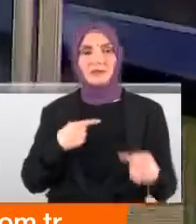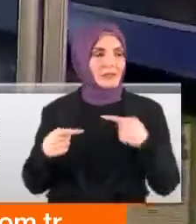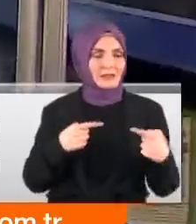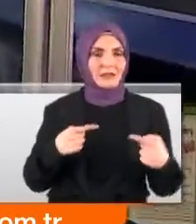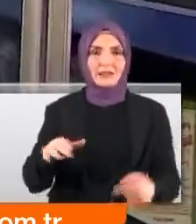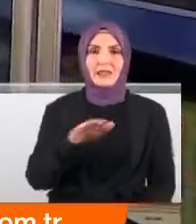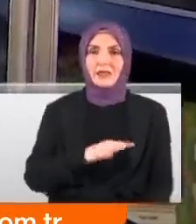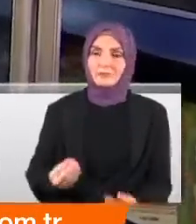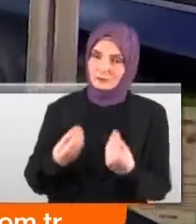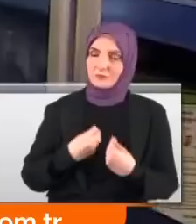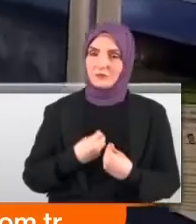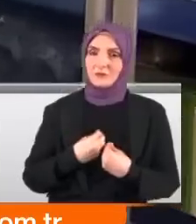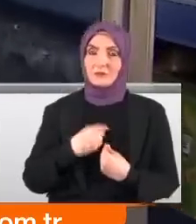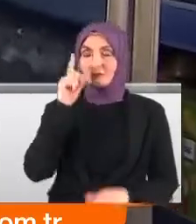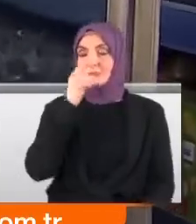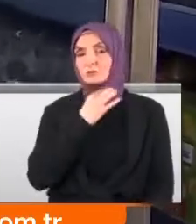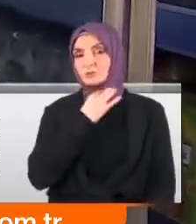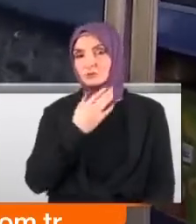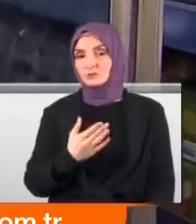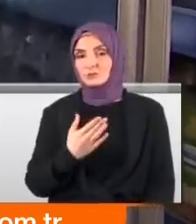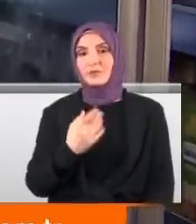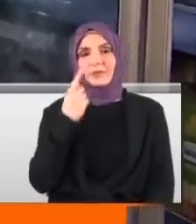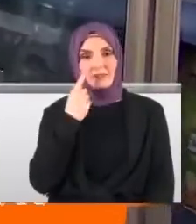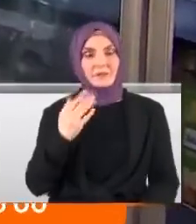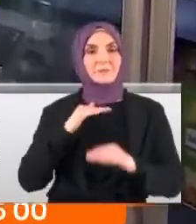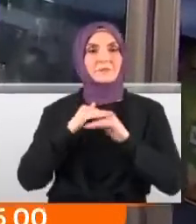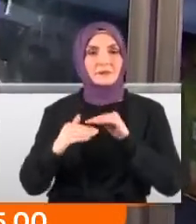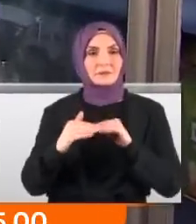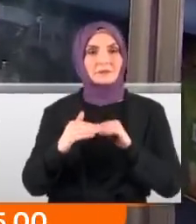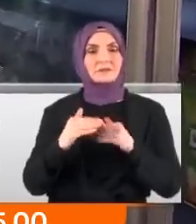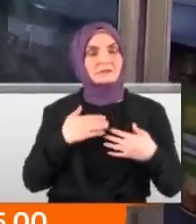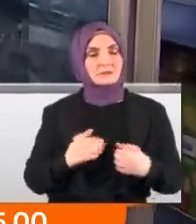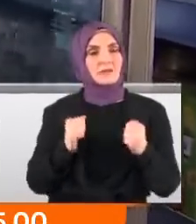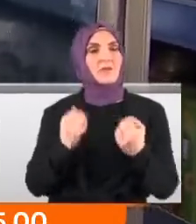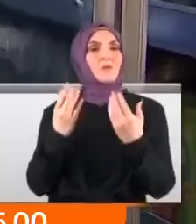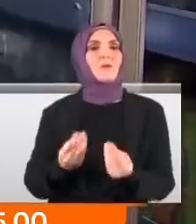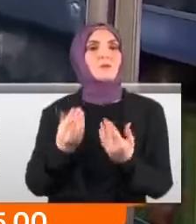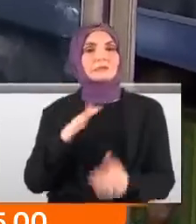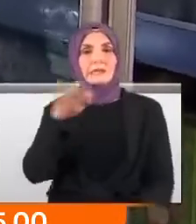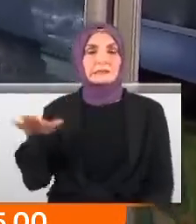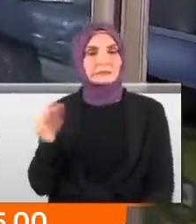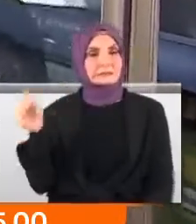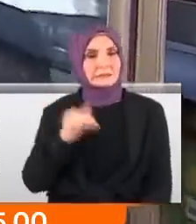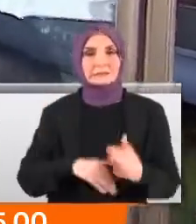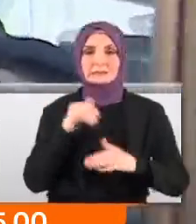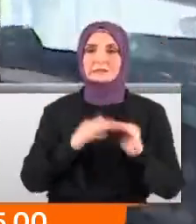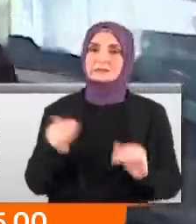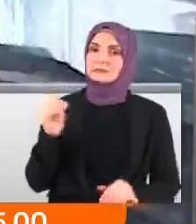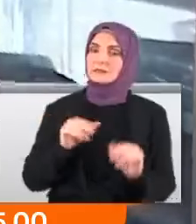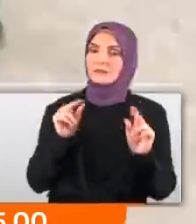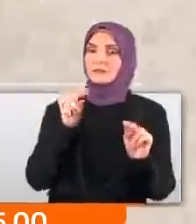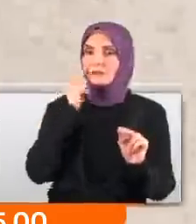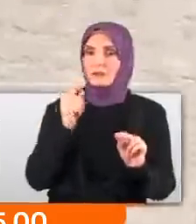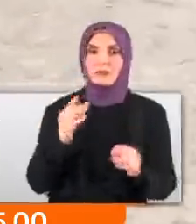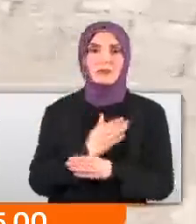yolladılar. Çok şükür yani devletimizde, milletimizde sağ olsunlar, herkes geliyor. Elinden geldikleri kadar ihtiyaçlarımızı